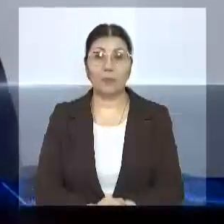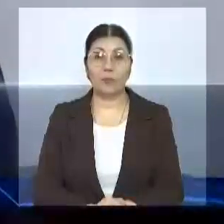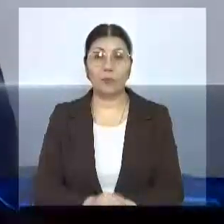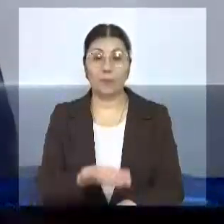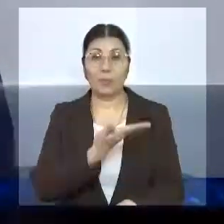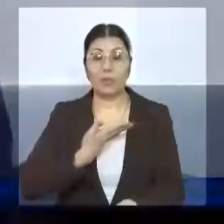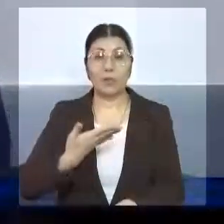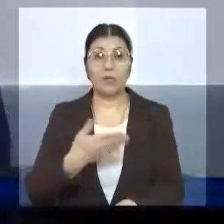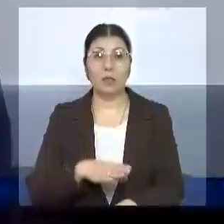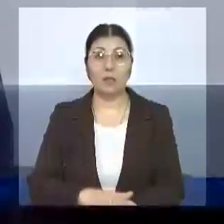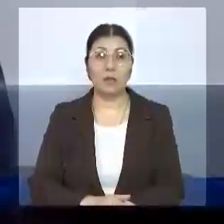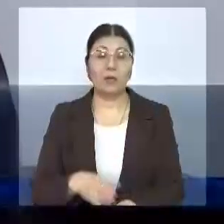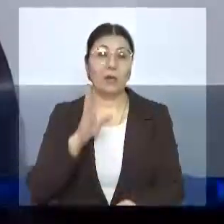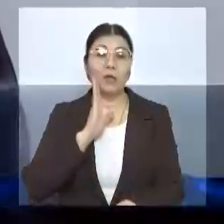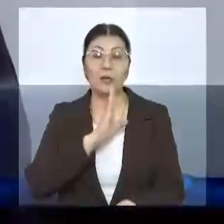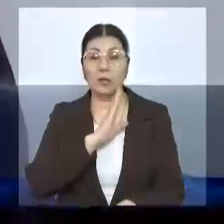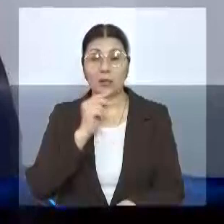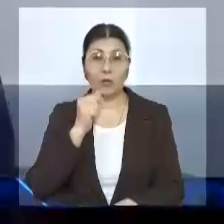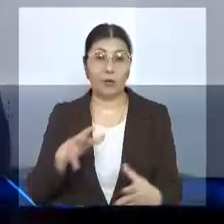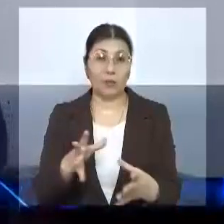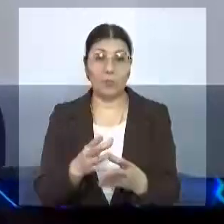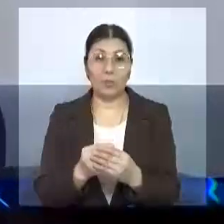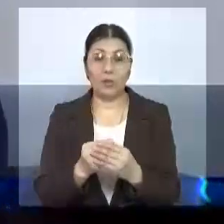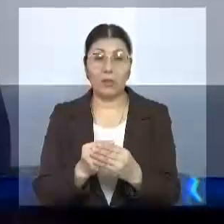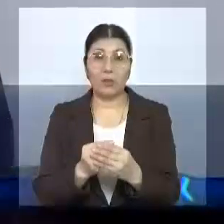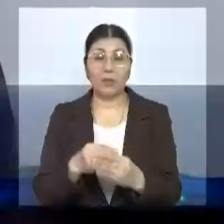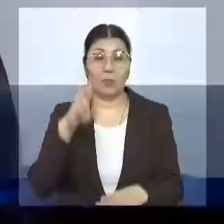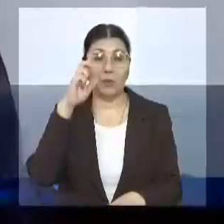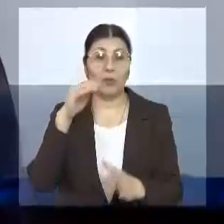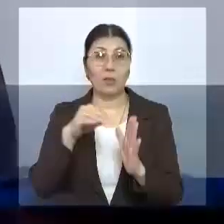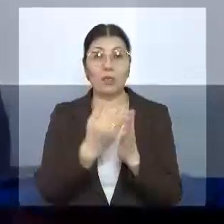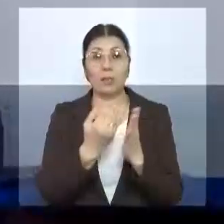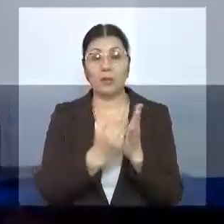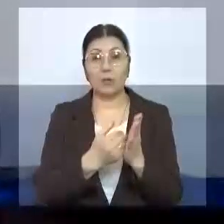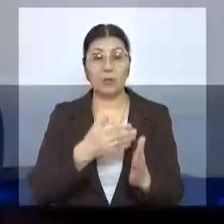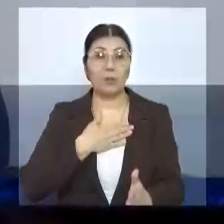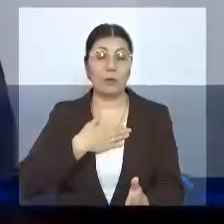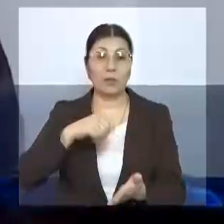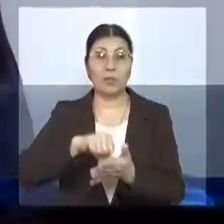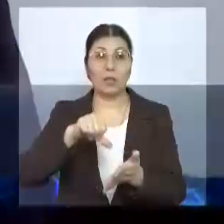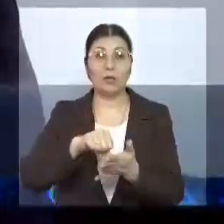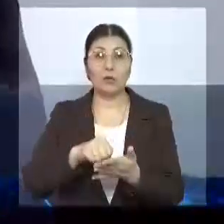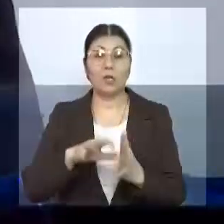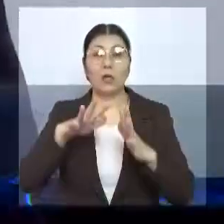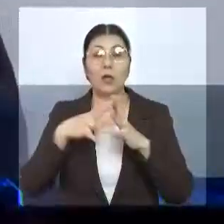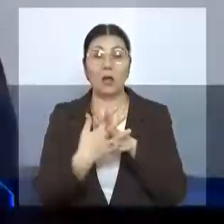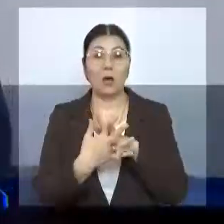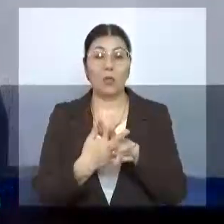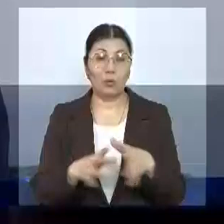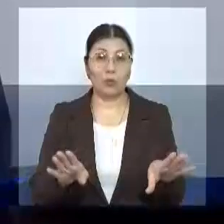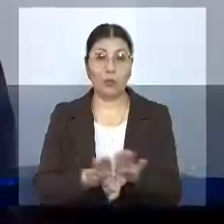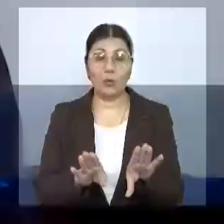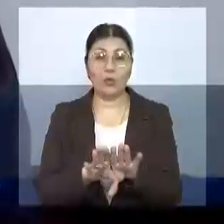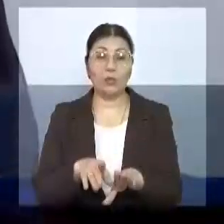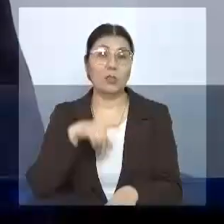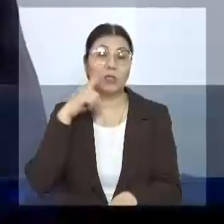Бізде әйел адамдар болсын, ер адамдар болсын, барлығы сол мемлекеттік бағдарламаға белсенді қатысуда. Ауылымын аты болсын,